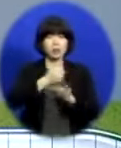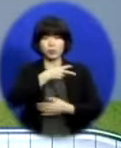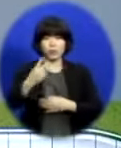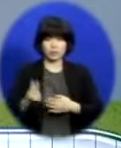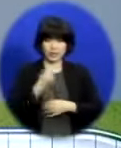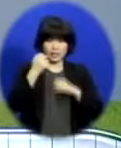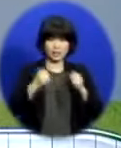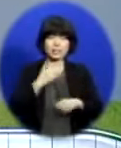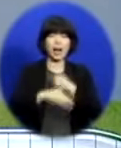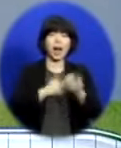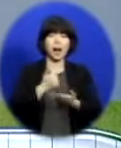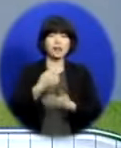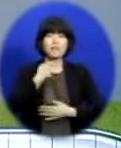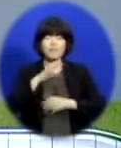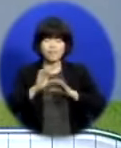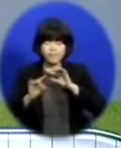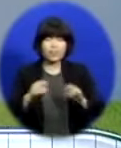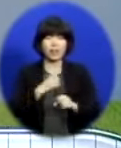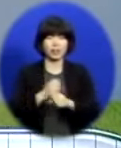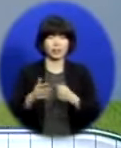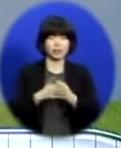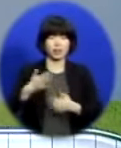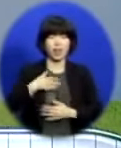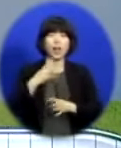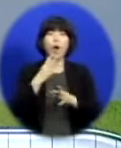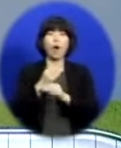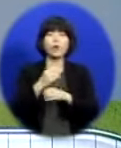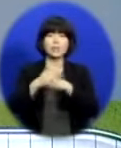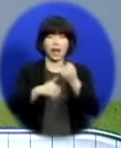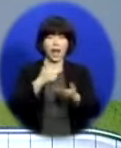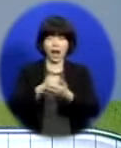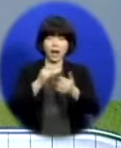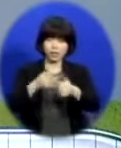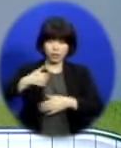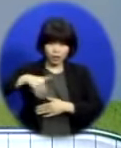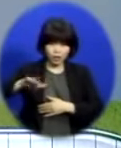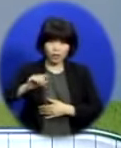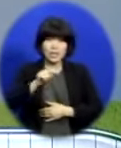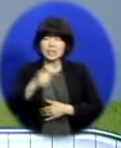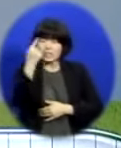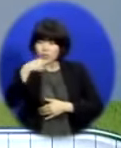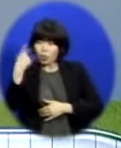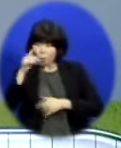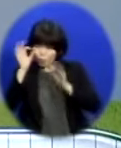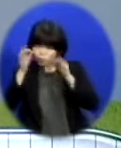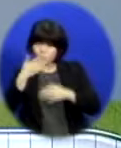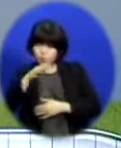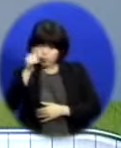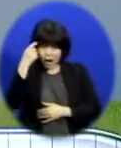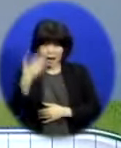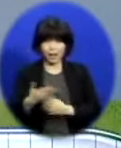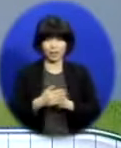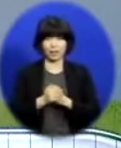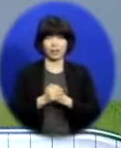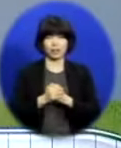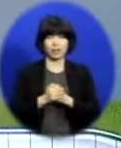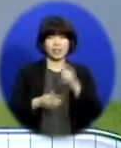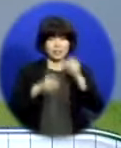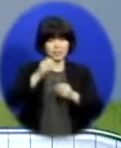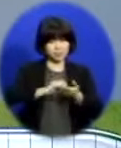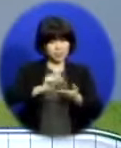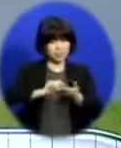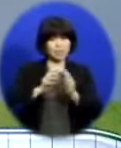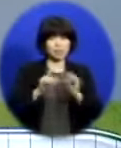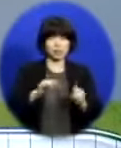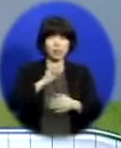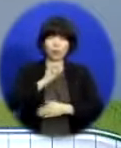살아계신 하나님을 망하니 내가 언제 하나님께로 나아가 그 얼굴을 배울 수 있을까 시편기자는